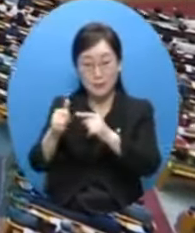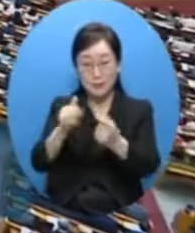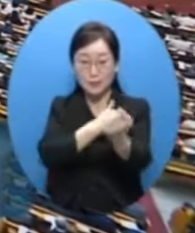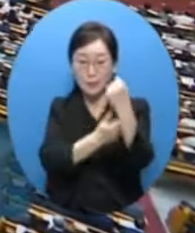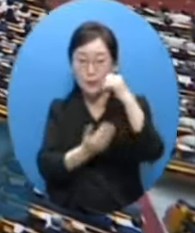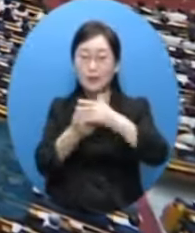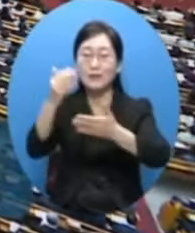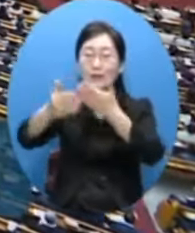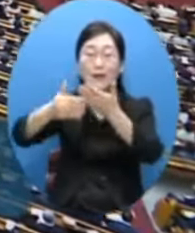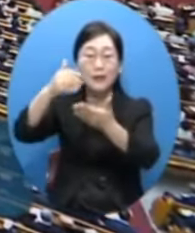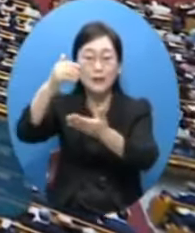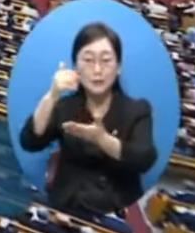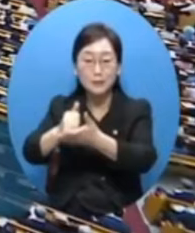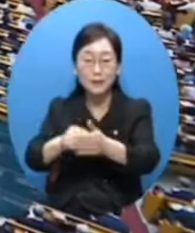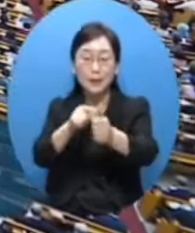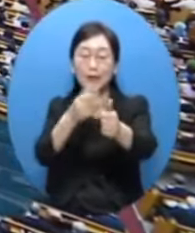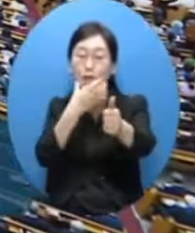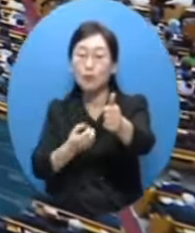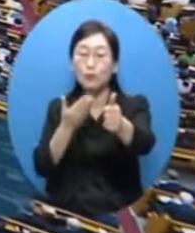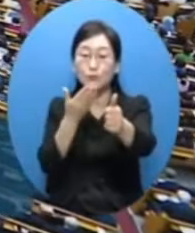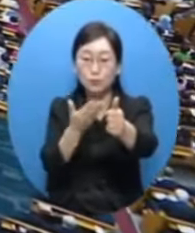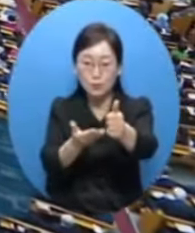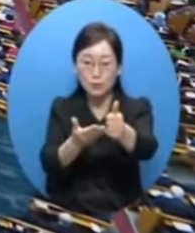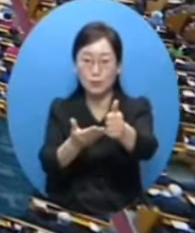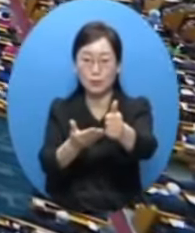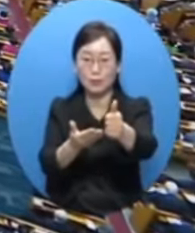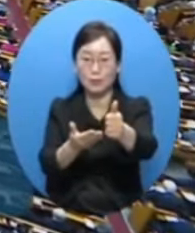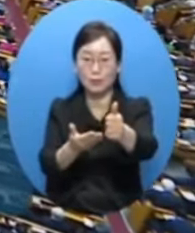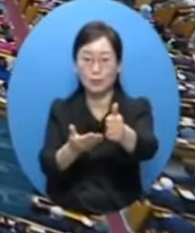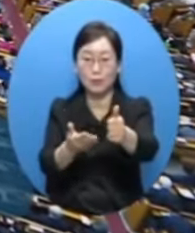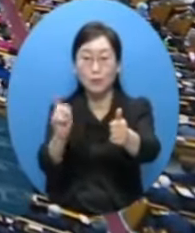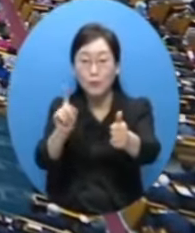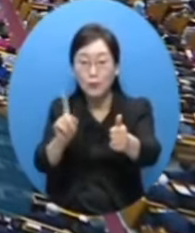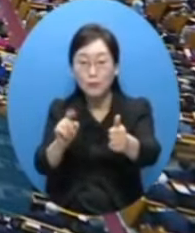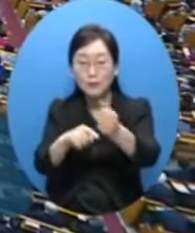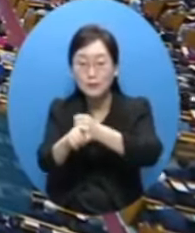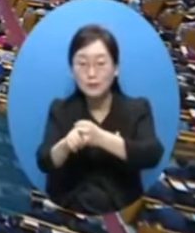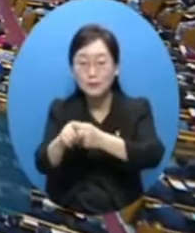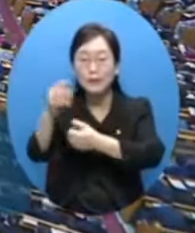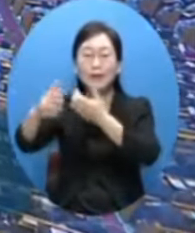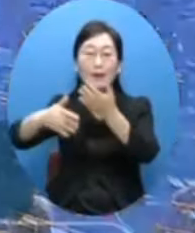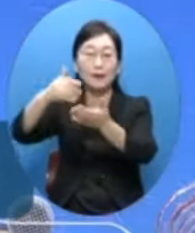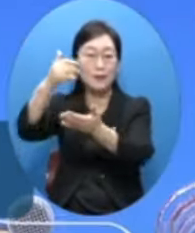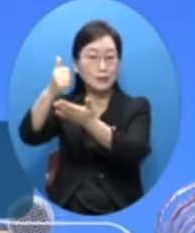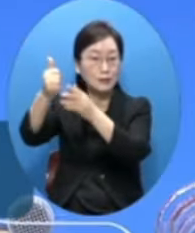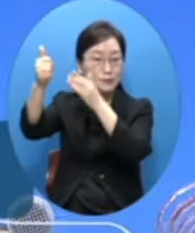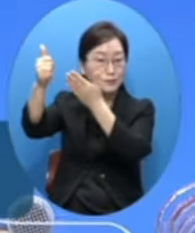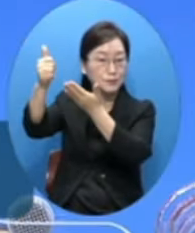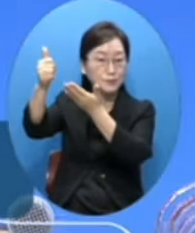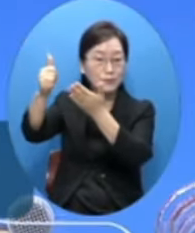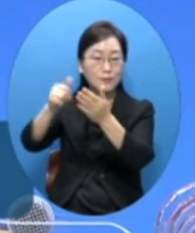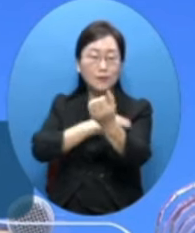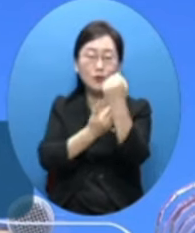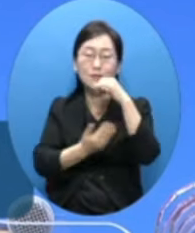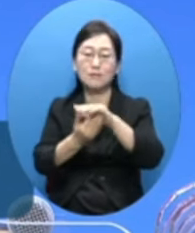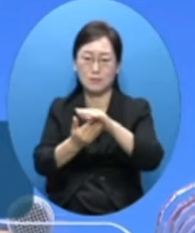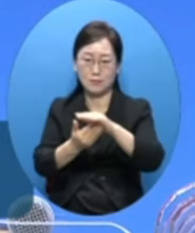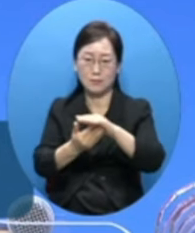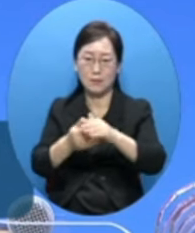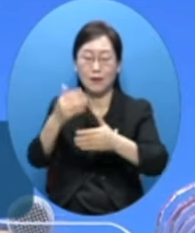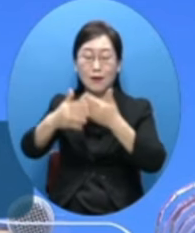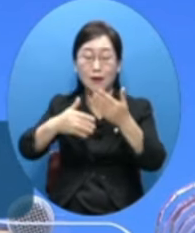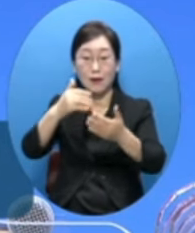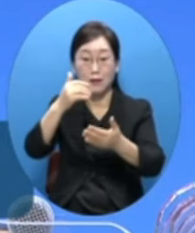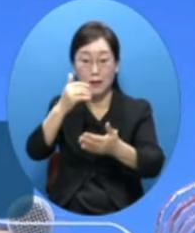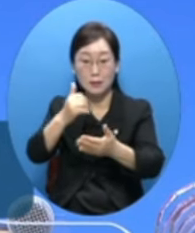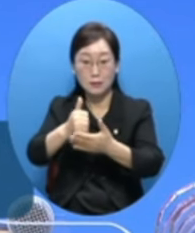전능하신 하나님이 내게 복을 주시어. 우리가 믿고 섬기는 하나님은 전능하신 하나님이십니다. 하나님 앞에